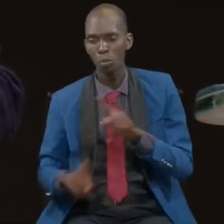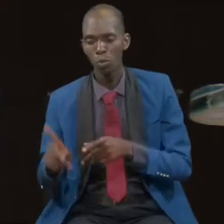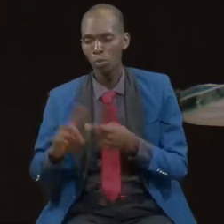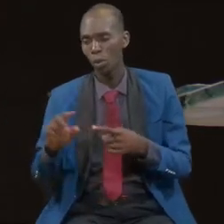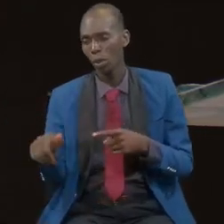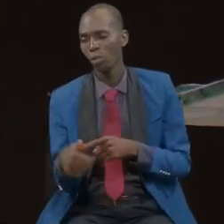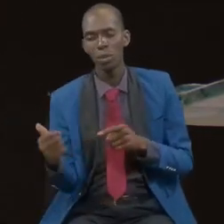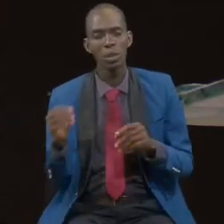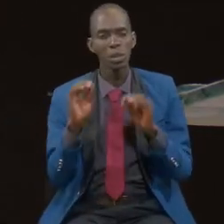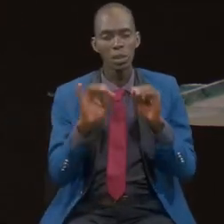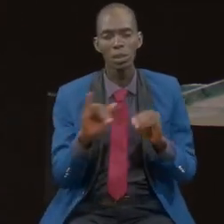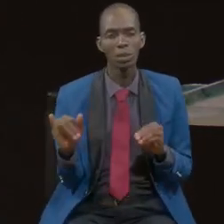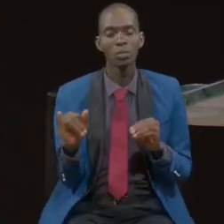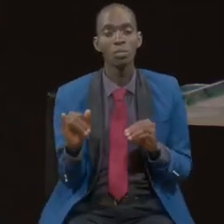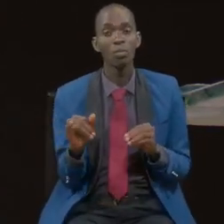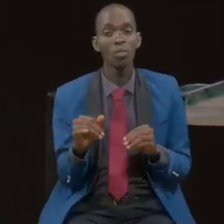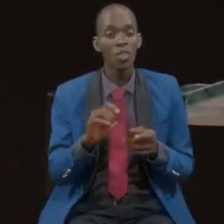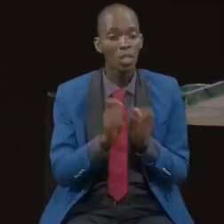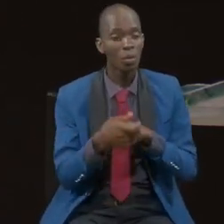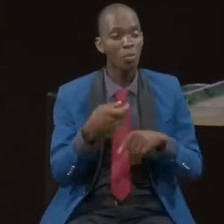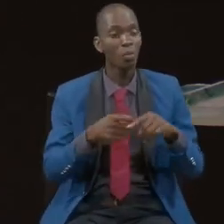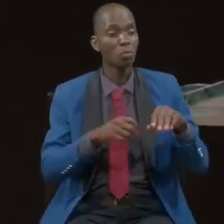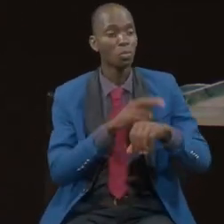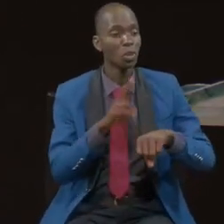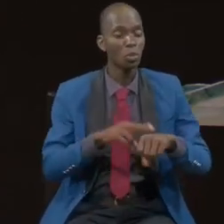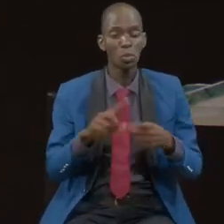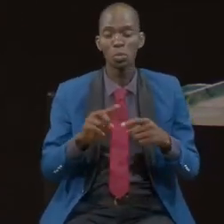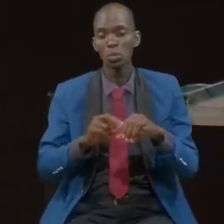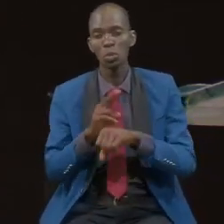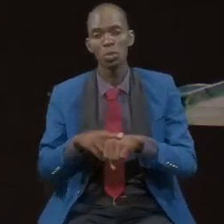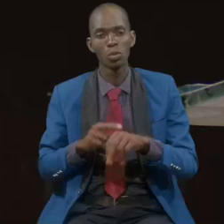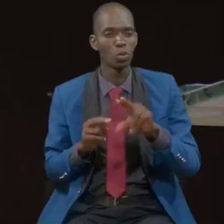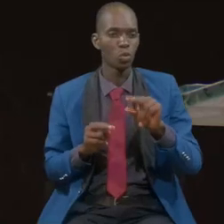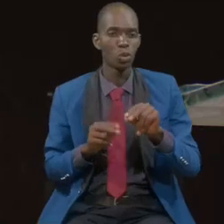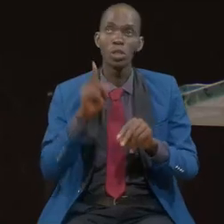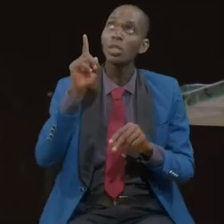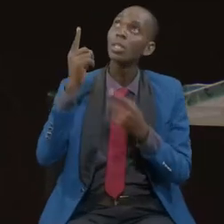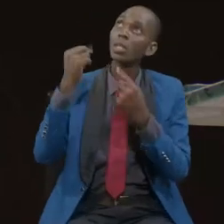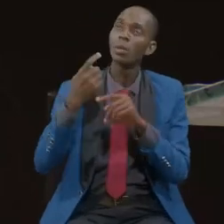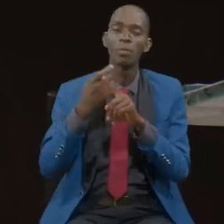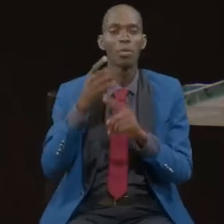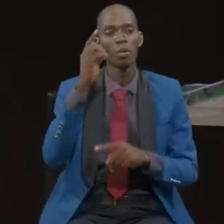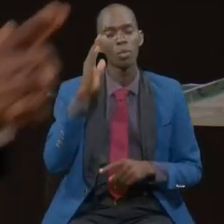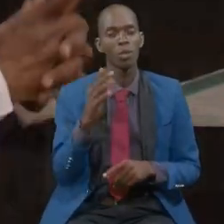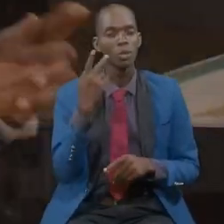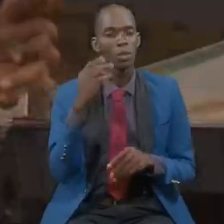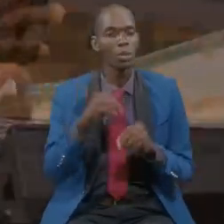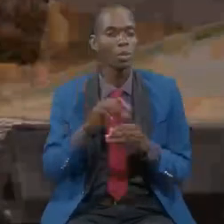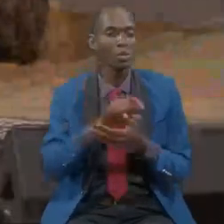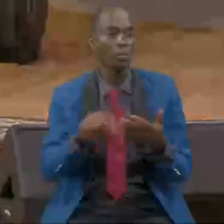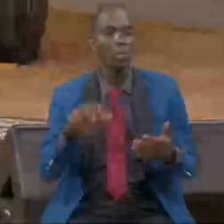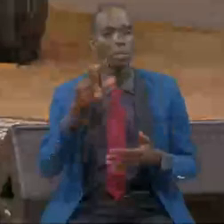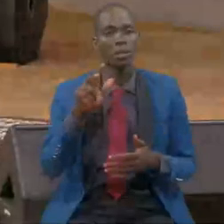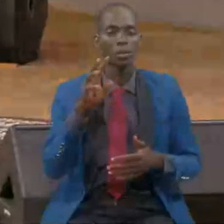change d'une assemblée à une autre assemblée, d'une nation à une autre nation. Mais cela vient de Dieu. Le